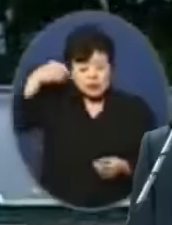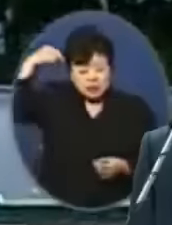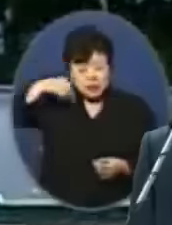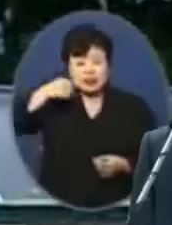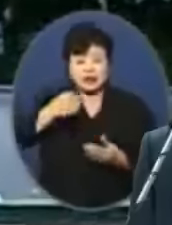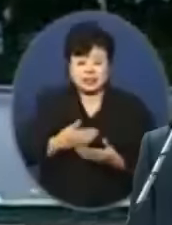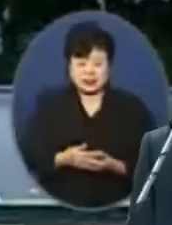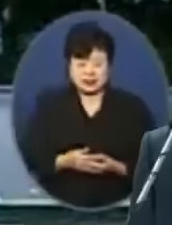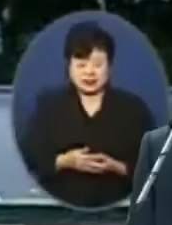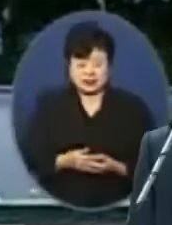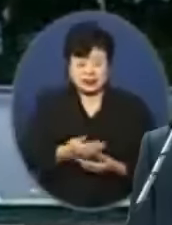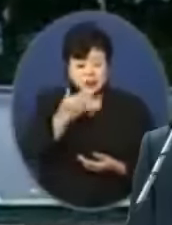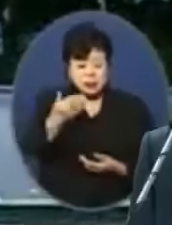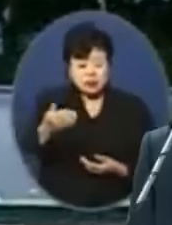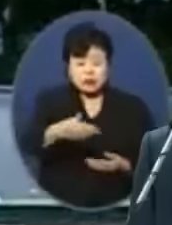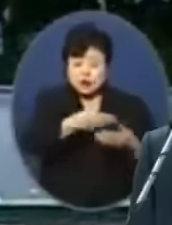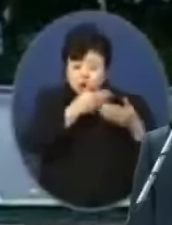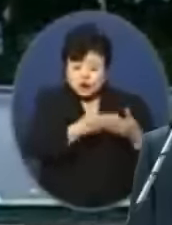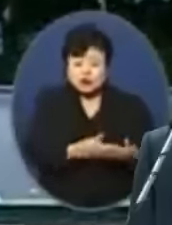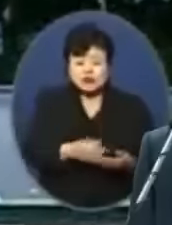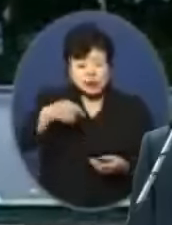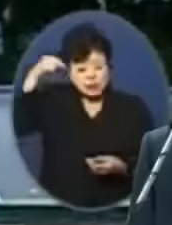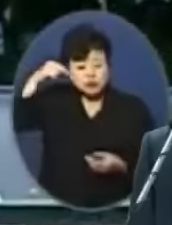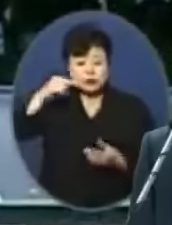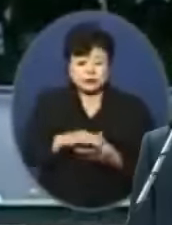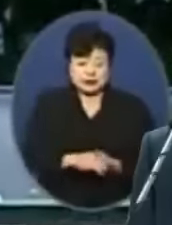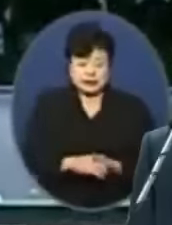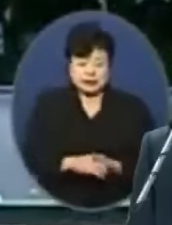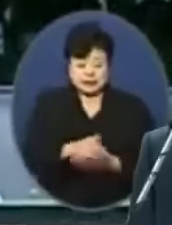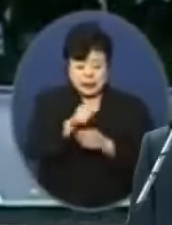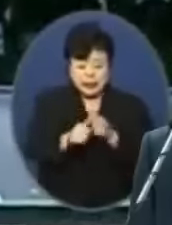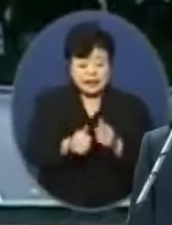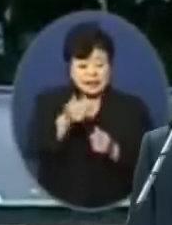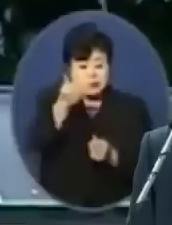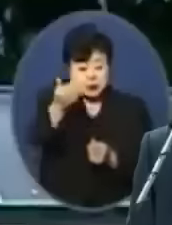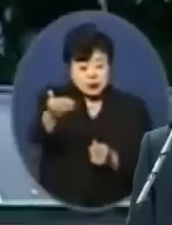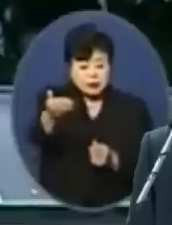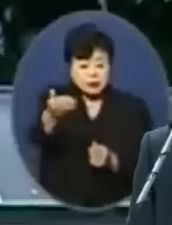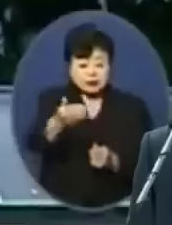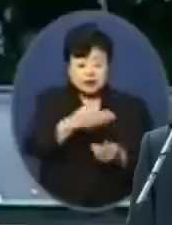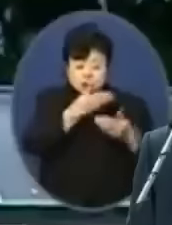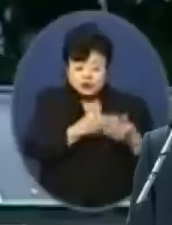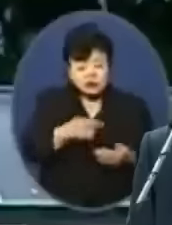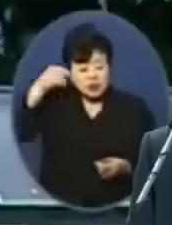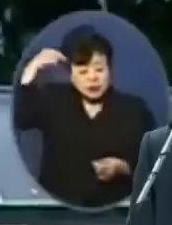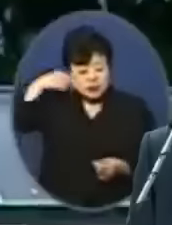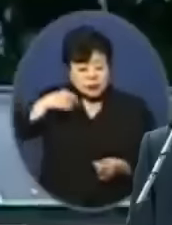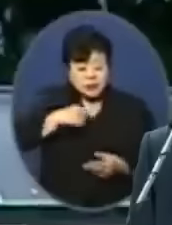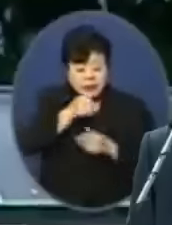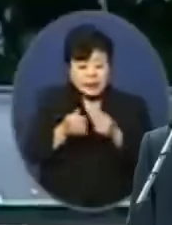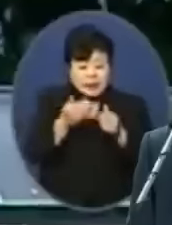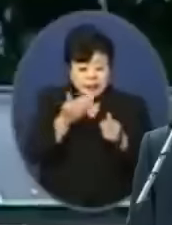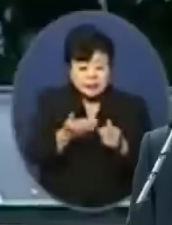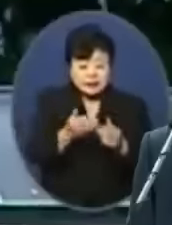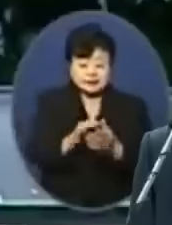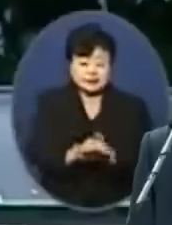되는 것입니다. 여러분은 귀중한 존재예요. 하나님이 여러분을 그렇게 귀중하게 느끼는데